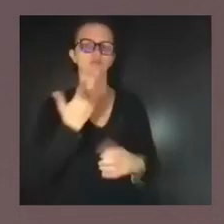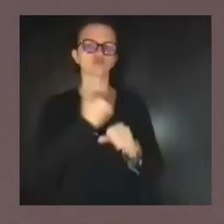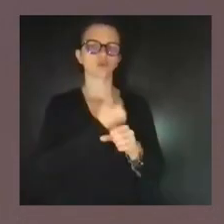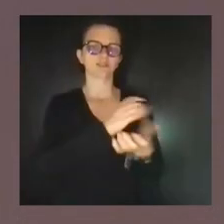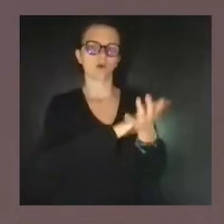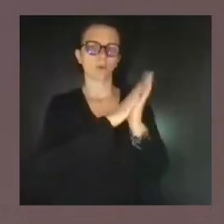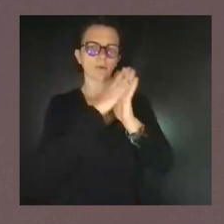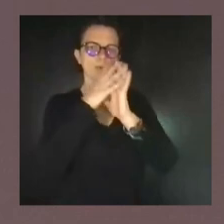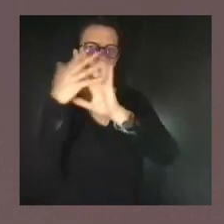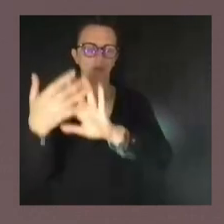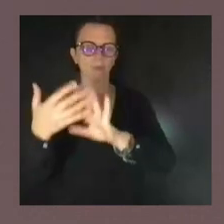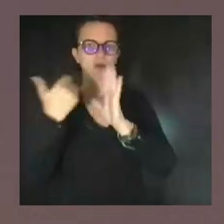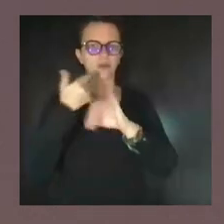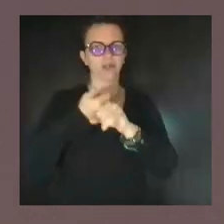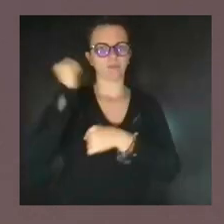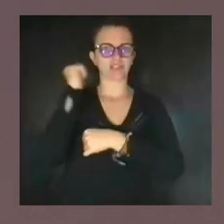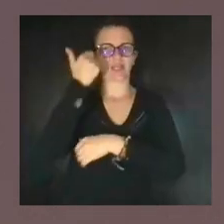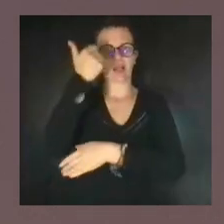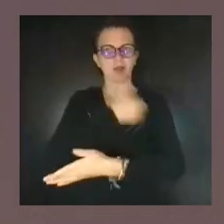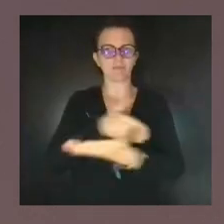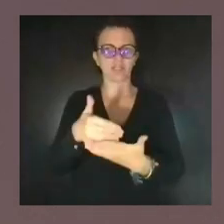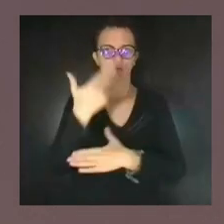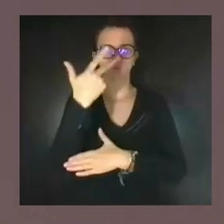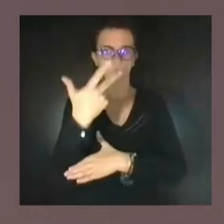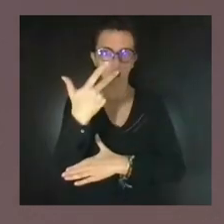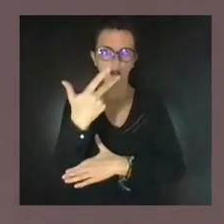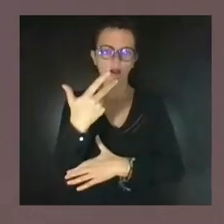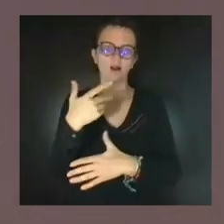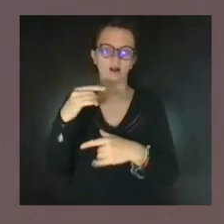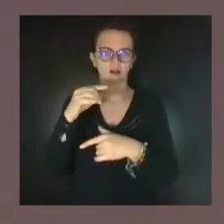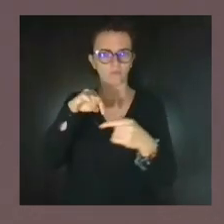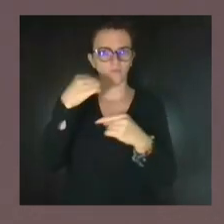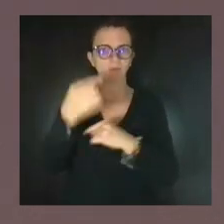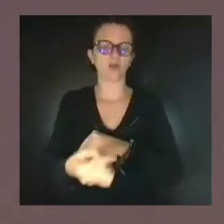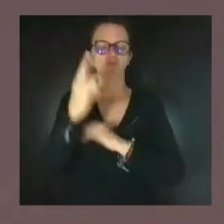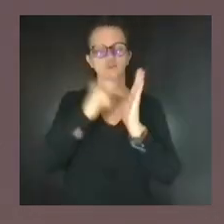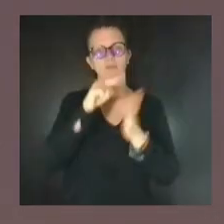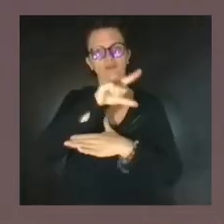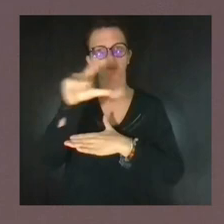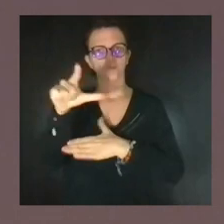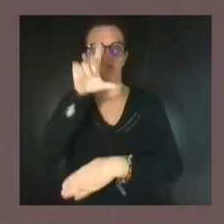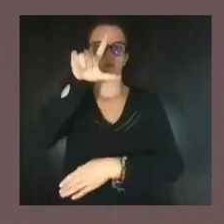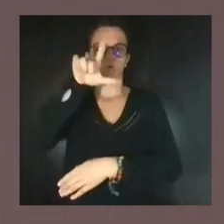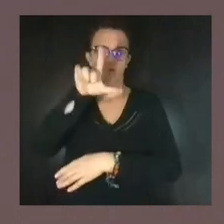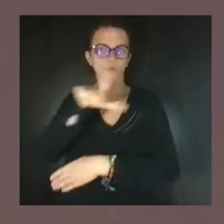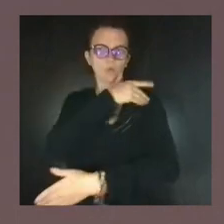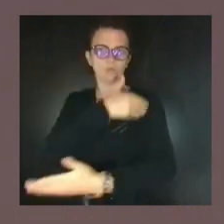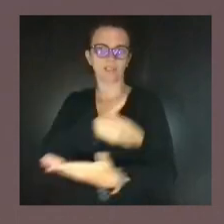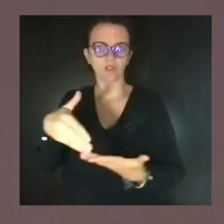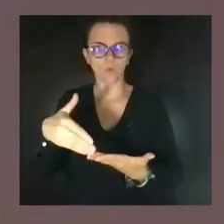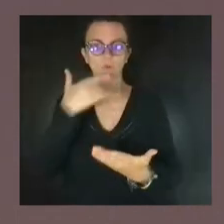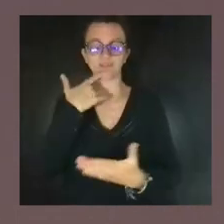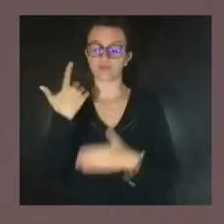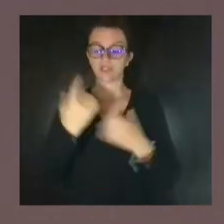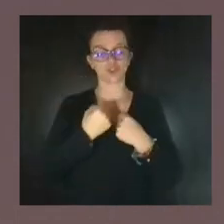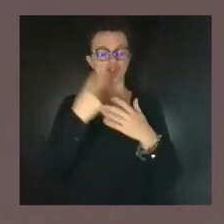L'année passée, c'était 1,3 million, et ça va passer à 2 millions pour 2022. Donc ce sont des chiffres considérables en termes de recherche et